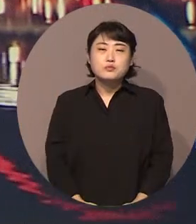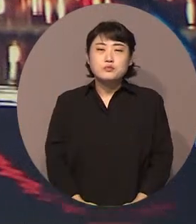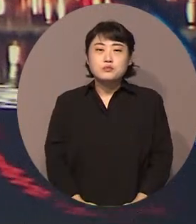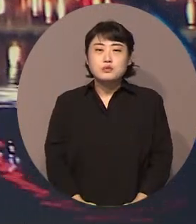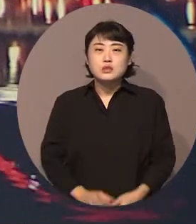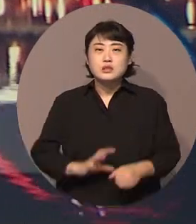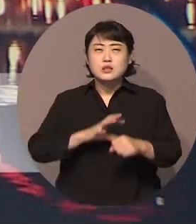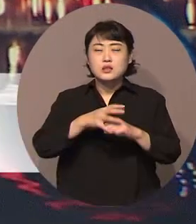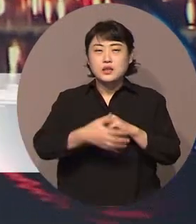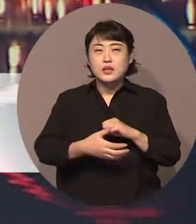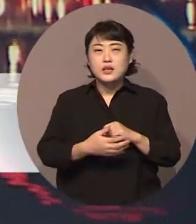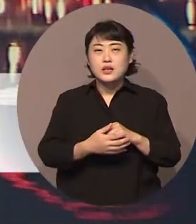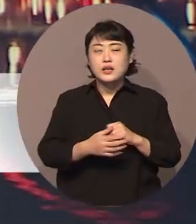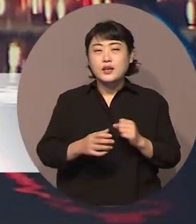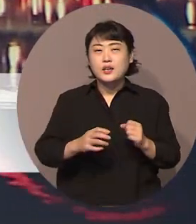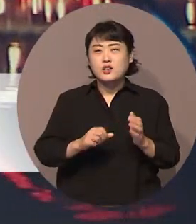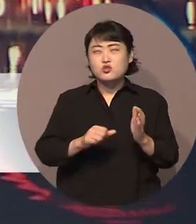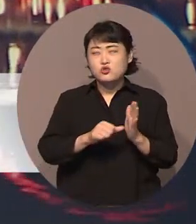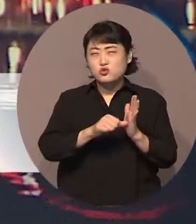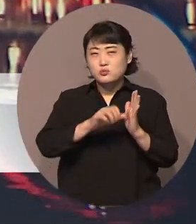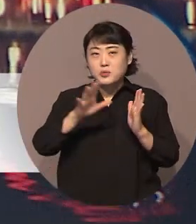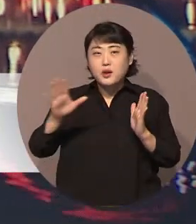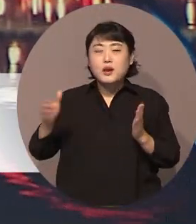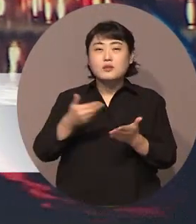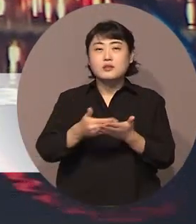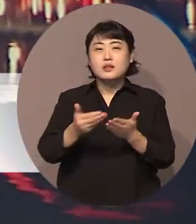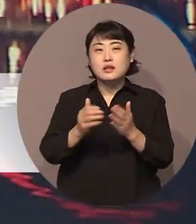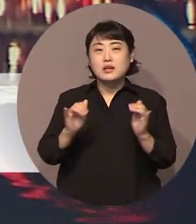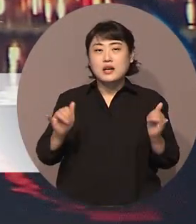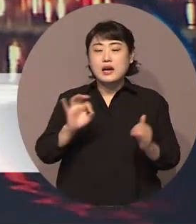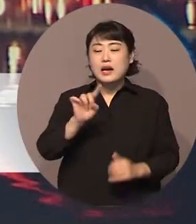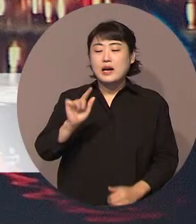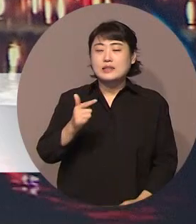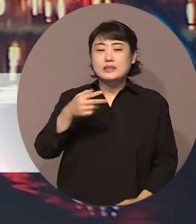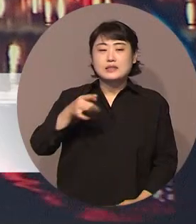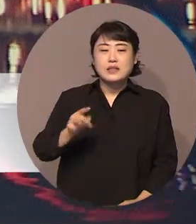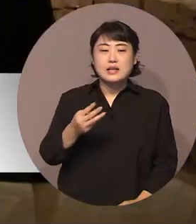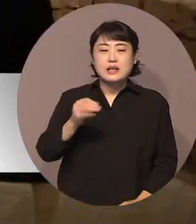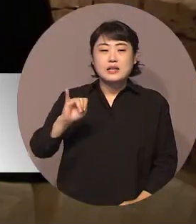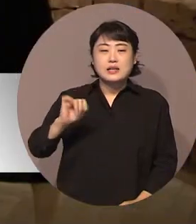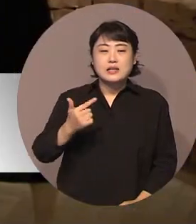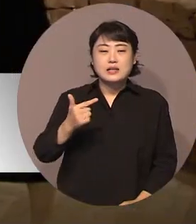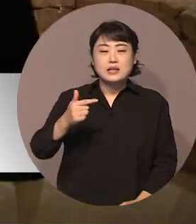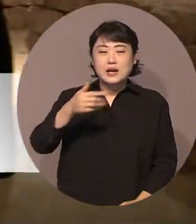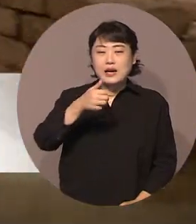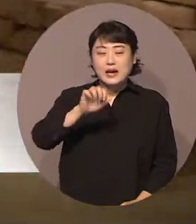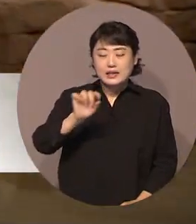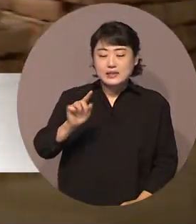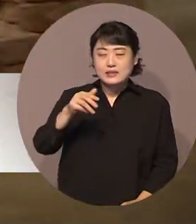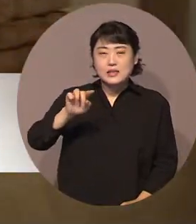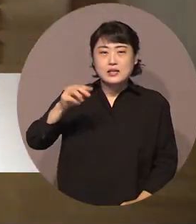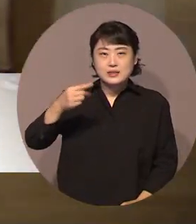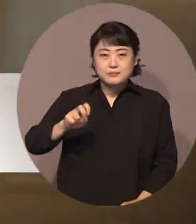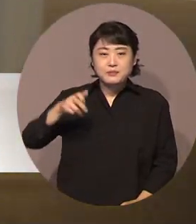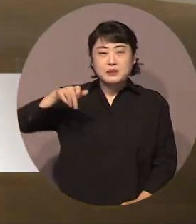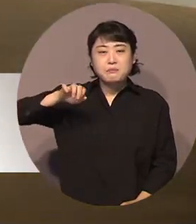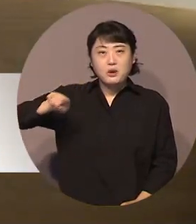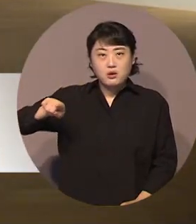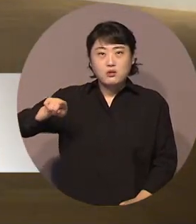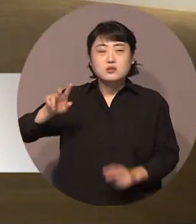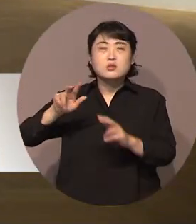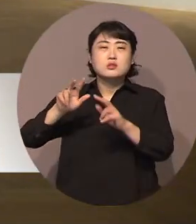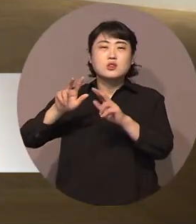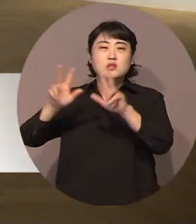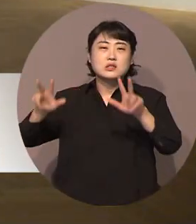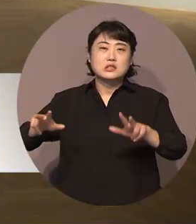세계적인 신표현주의의 거장으로 평가받는 안젤림 키퍼의 가을 홉스트절이 대전 동구